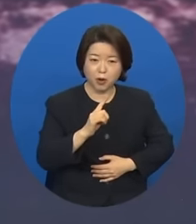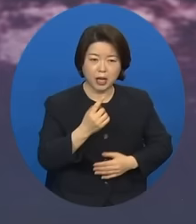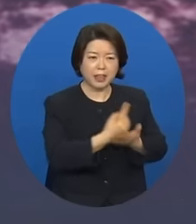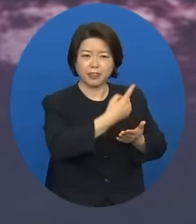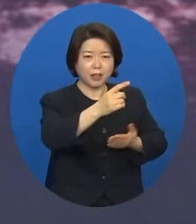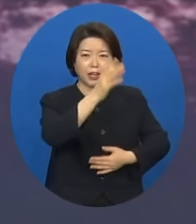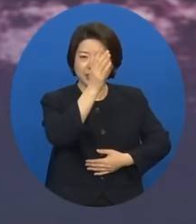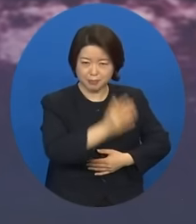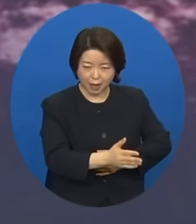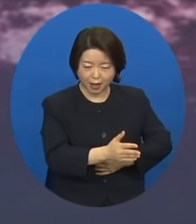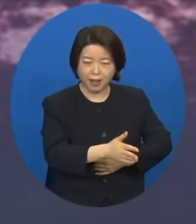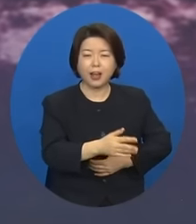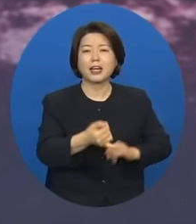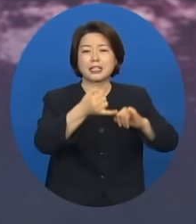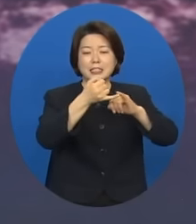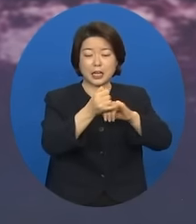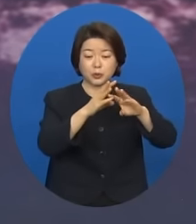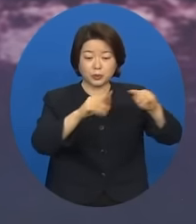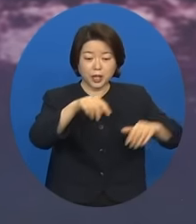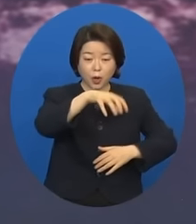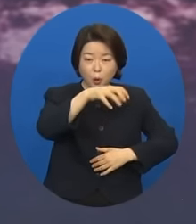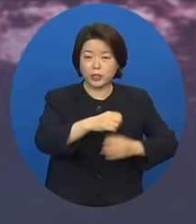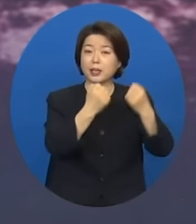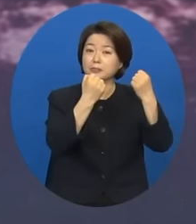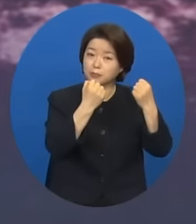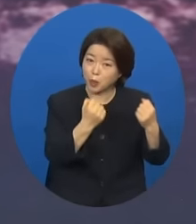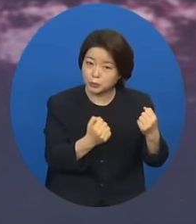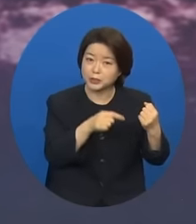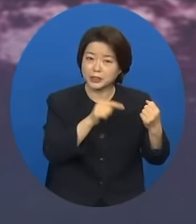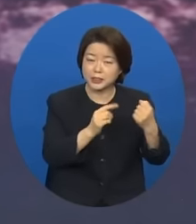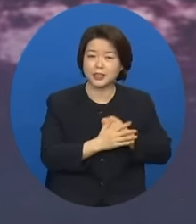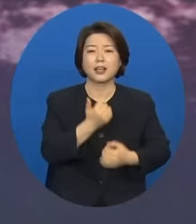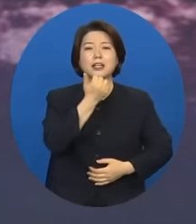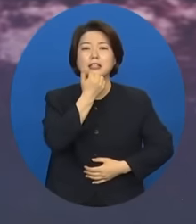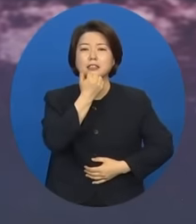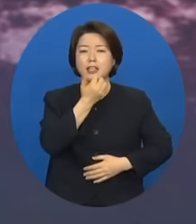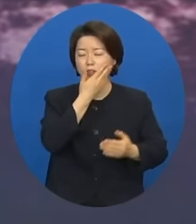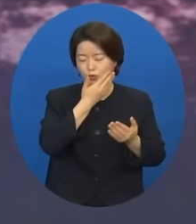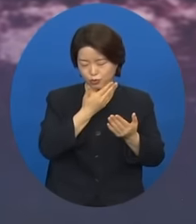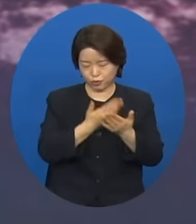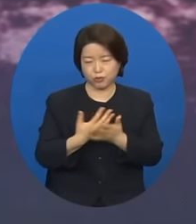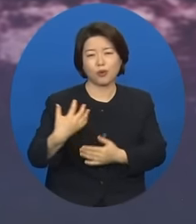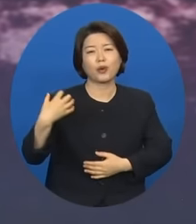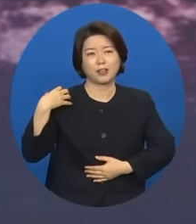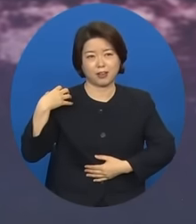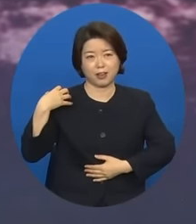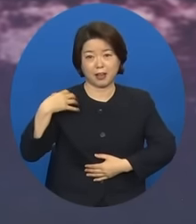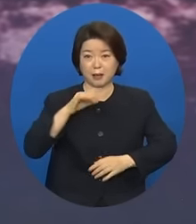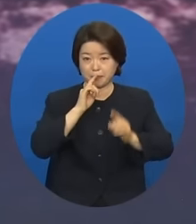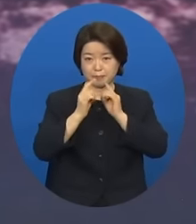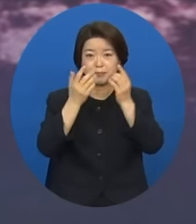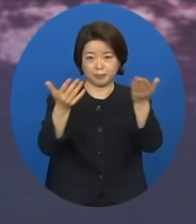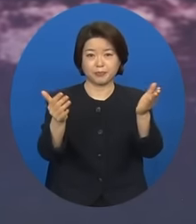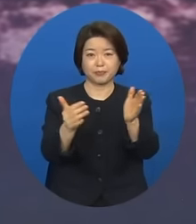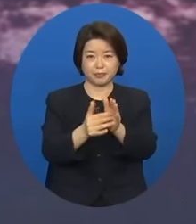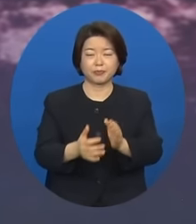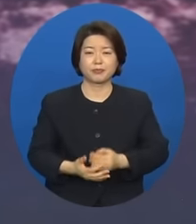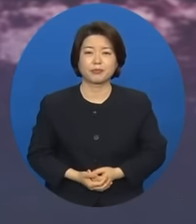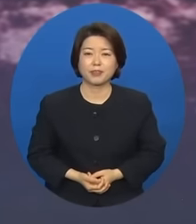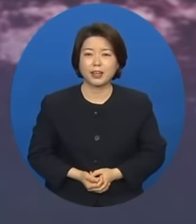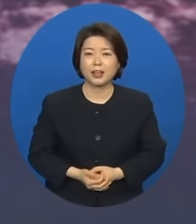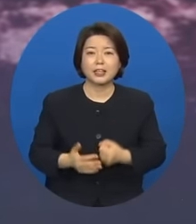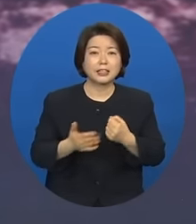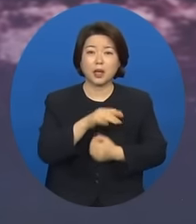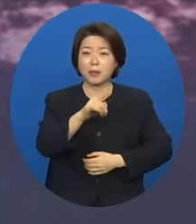것 약속의 땅에 머무는 것이 바로 이삭의 중요한 명이었다고 말씀을 드렸습니다 그래서